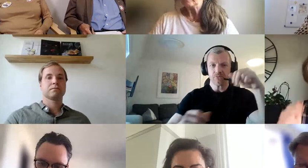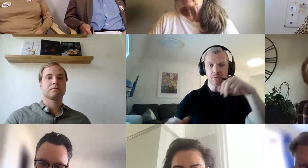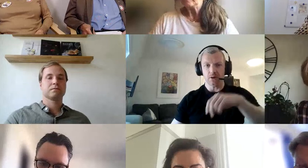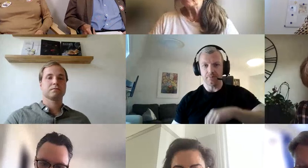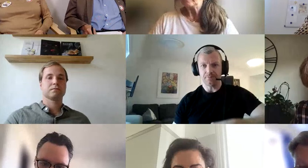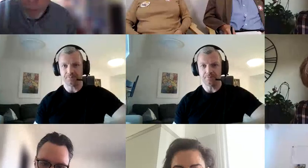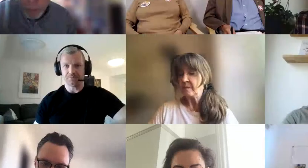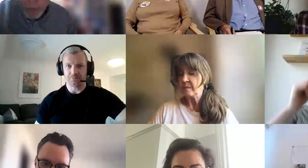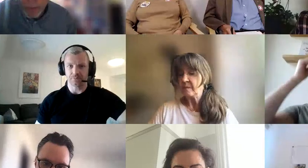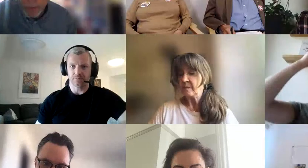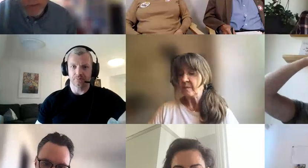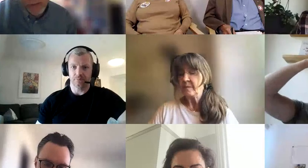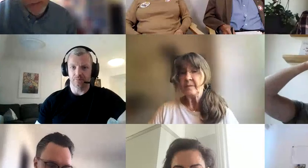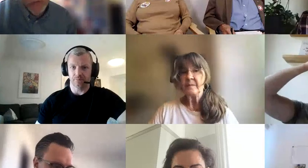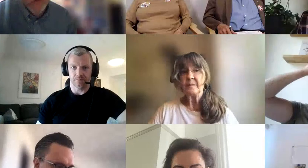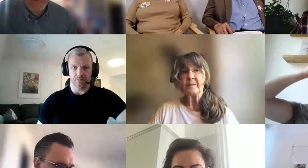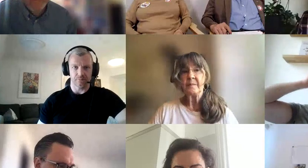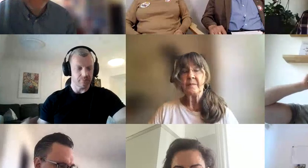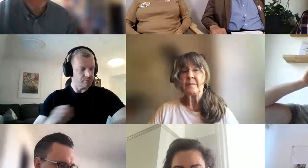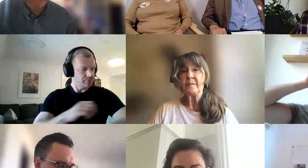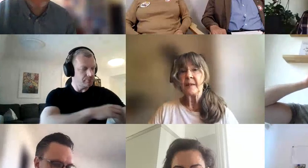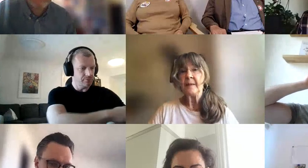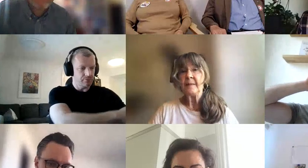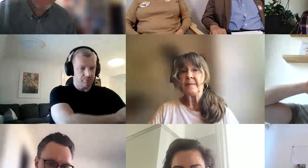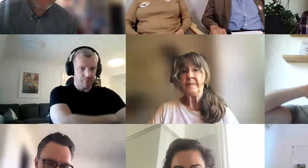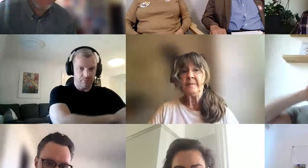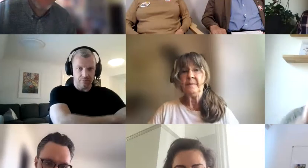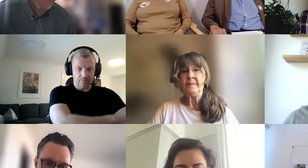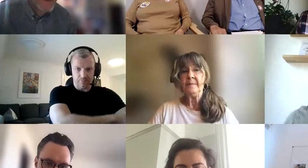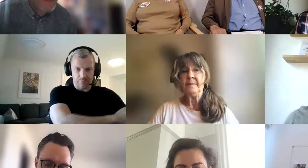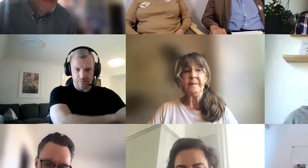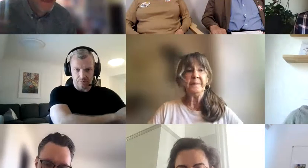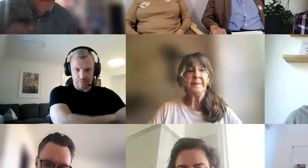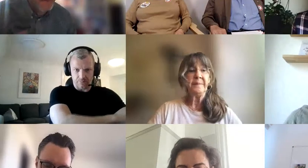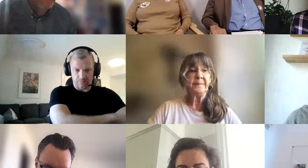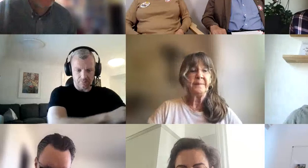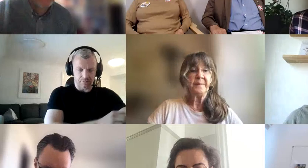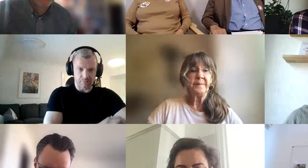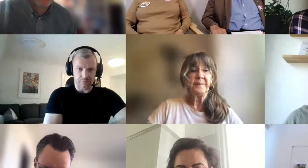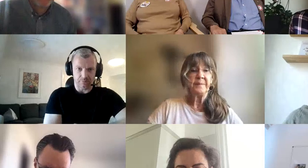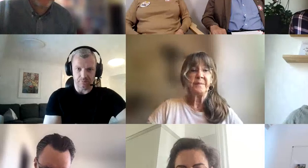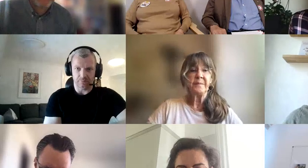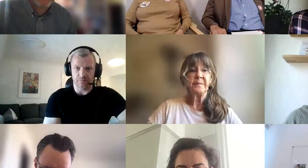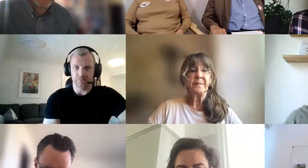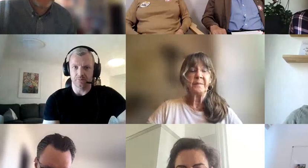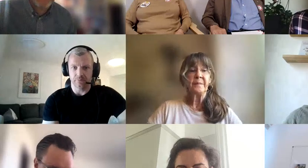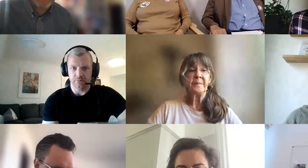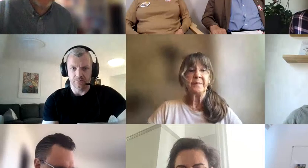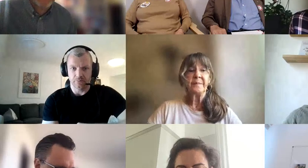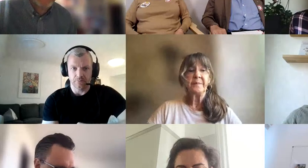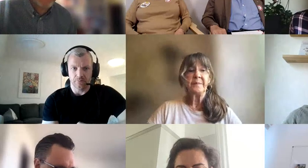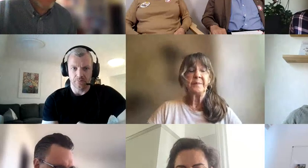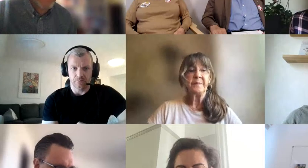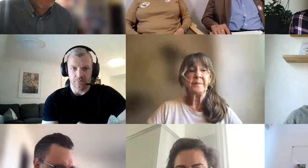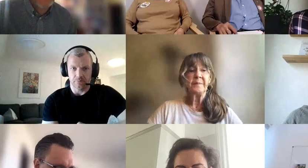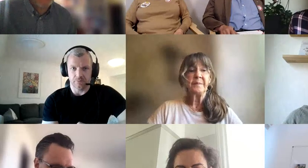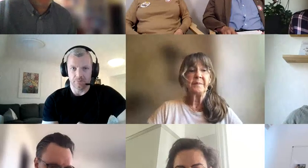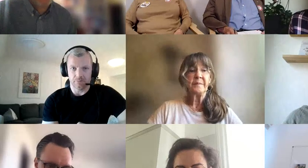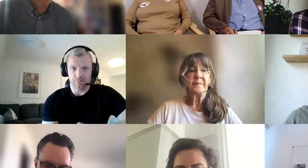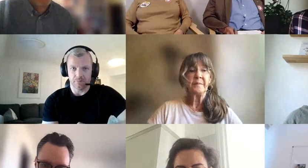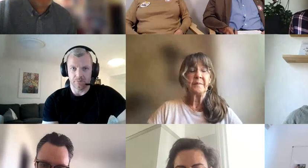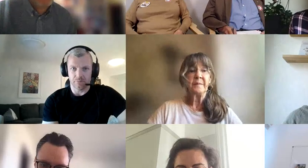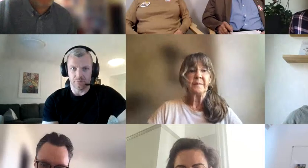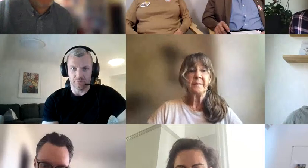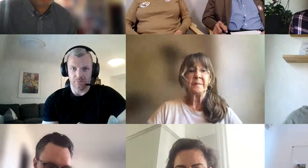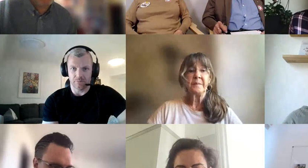vi vill att tandvården på sikt ska subventioneras helt. Och det är det här med helhetssynen som ni var inne på. Att en dålig tandhälsa